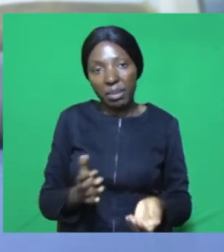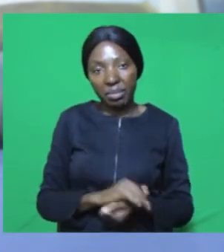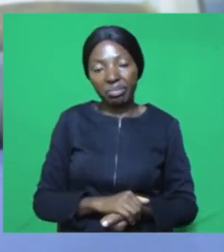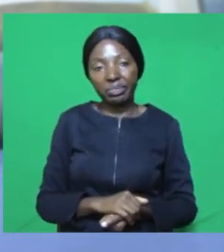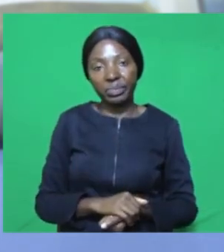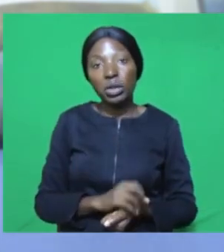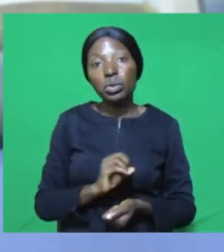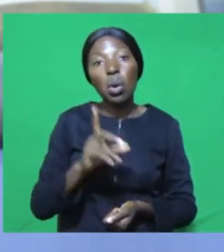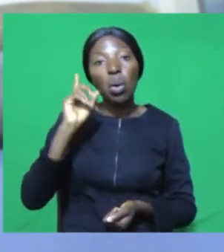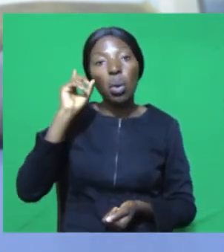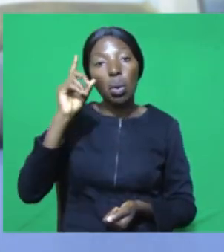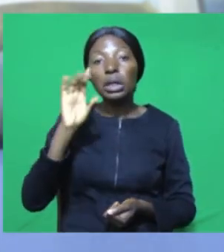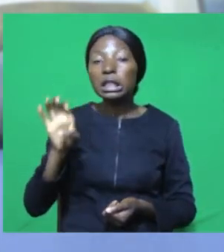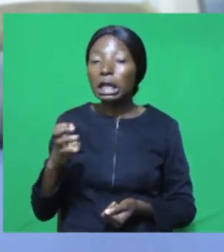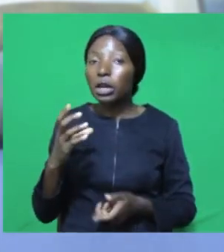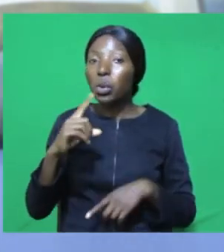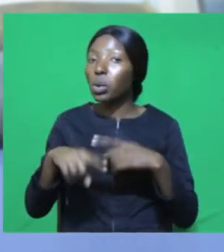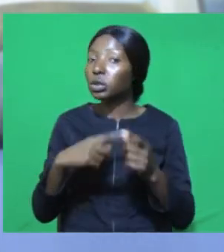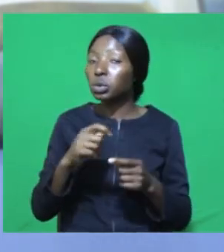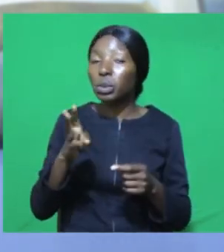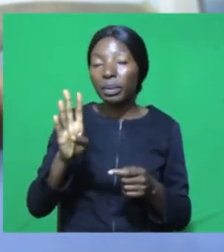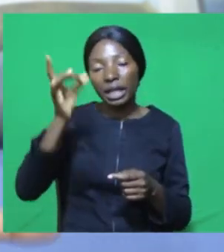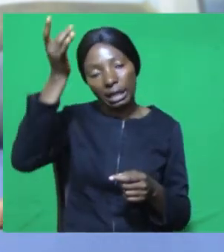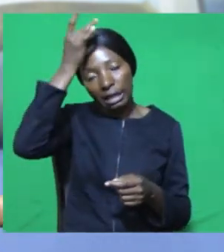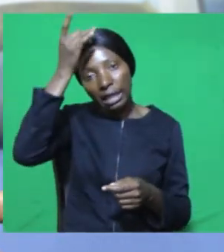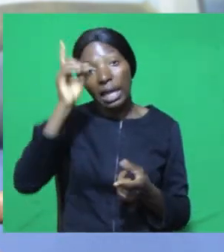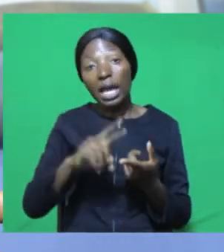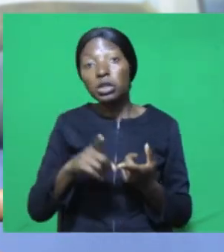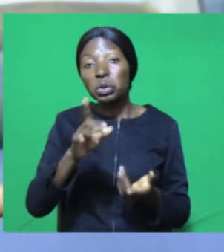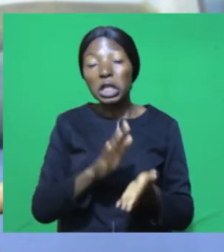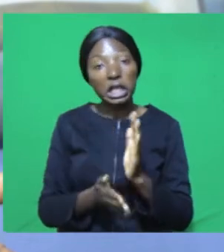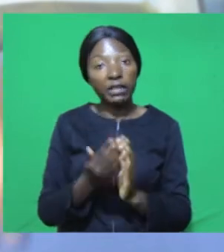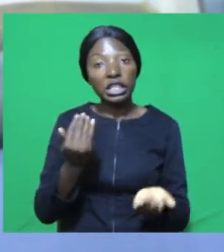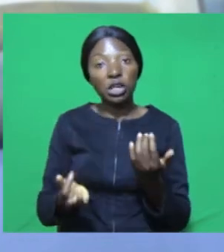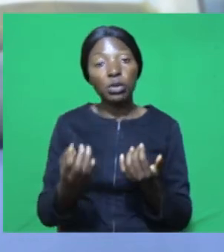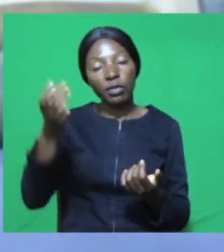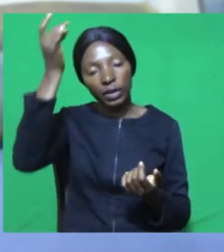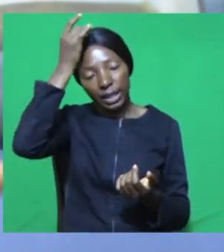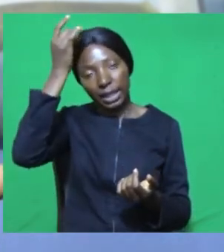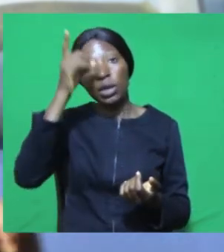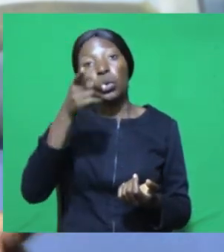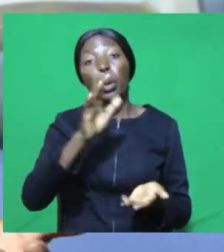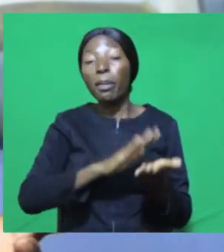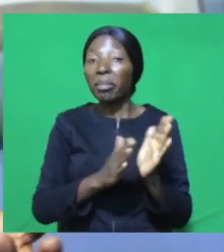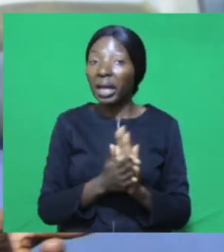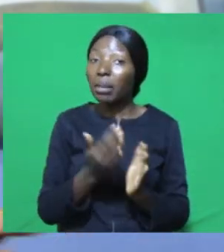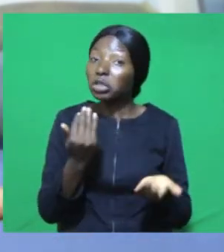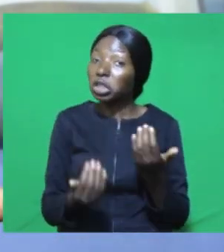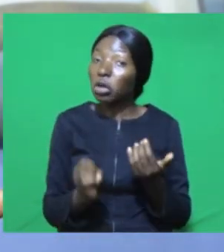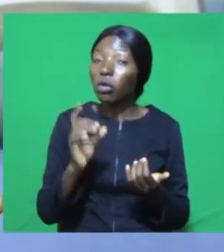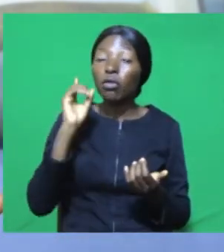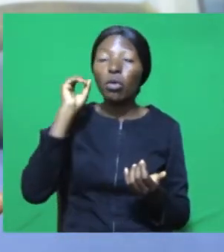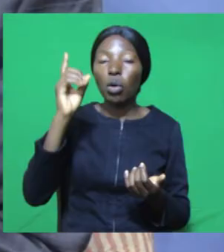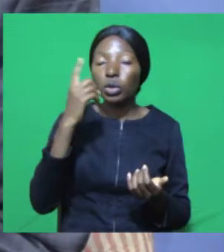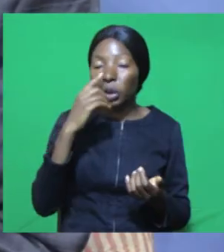Saka mwari anogona kungoramba ari mambo iwe usiri mwana wake. Ngozi unoita mwana nekutenda